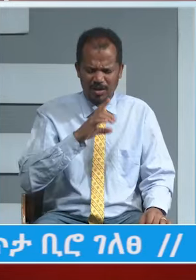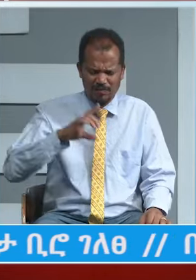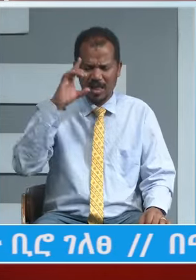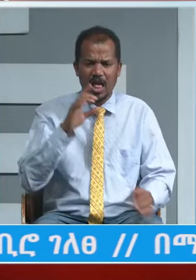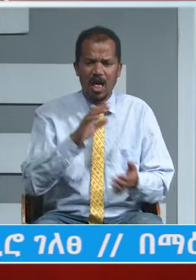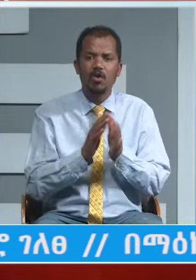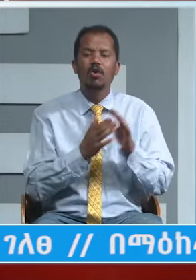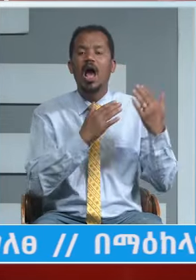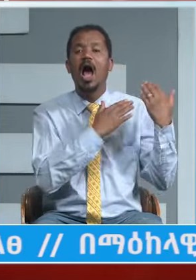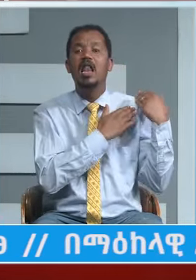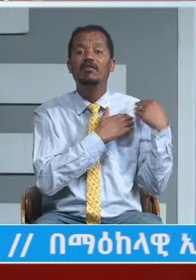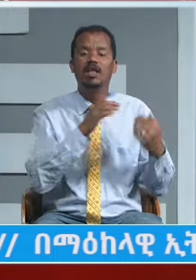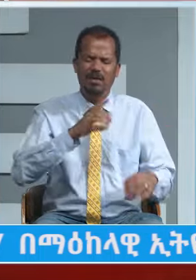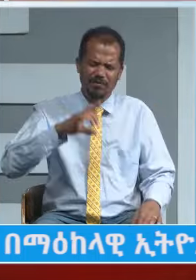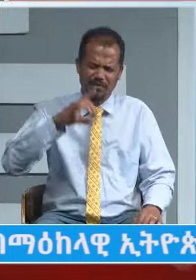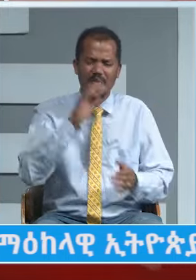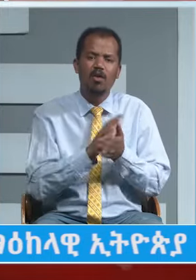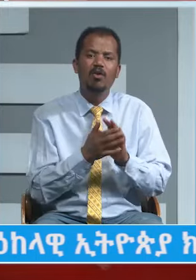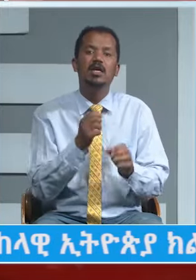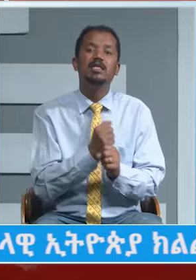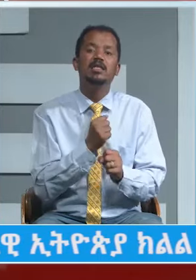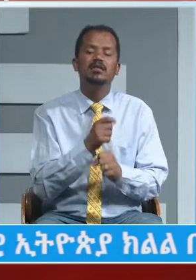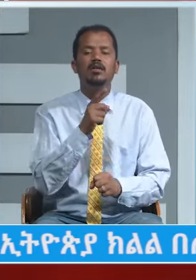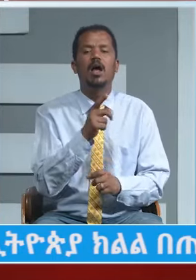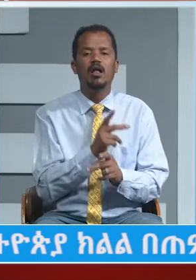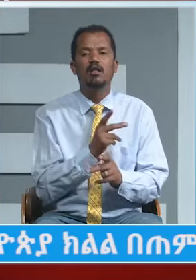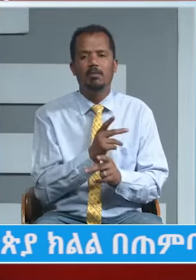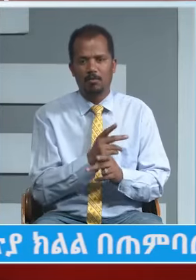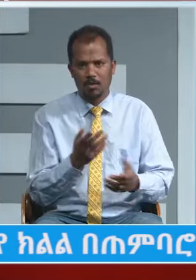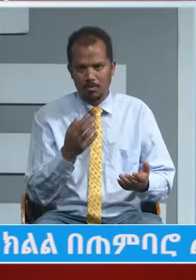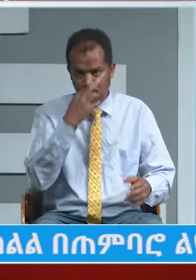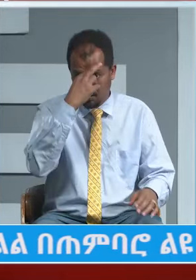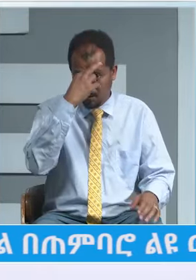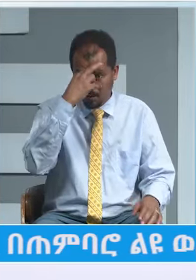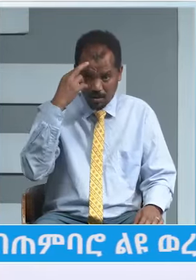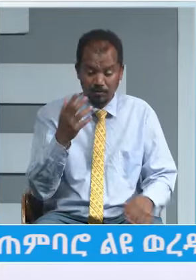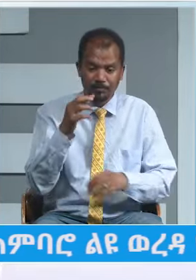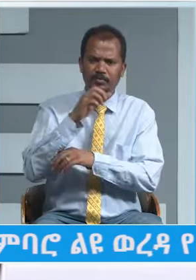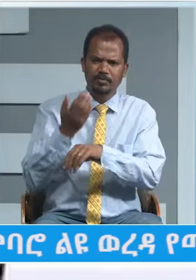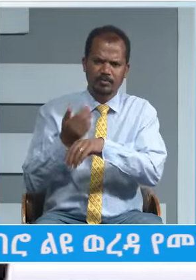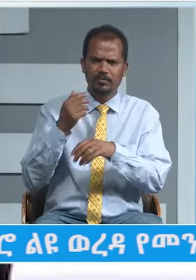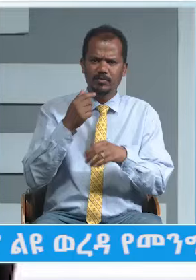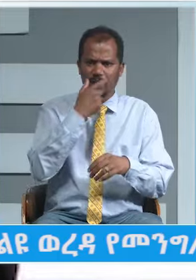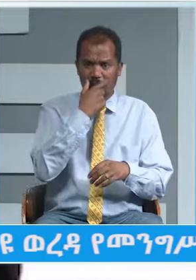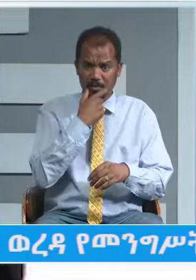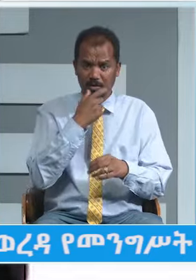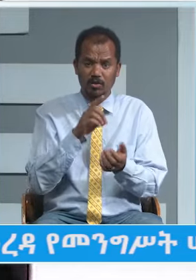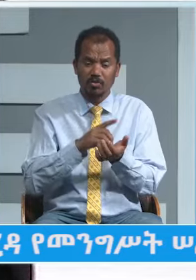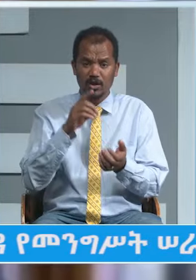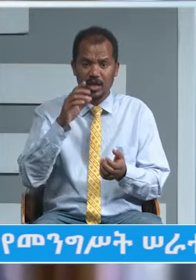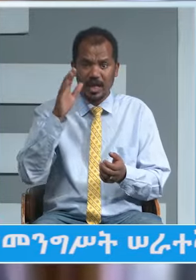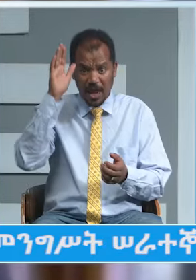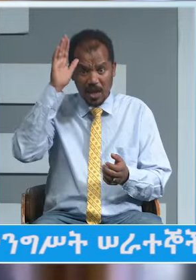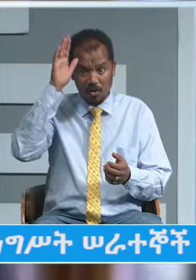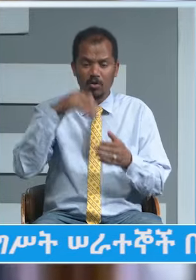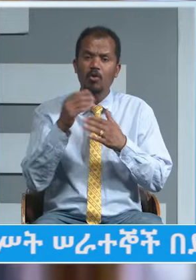ከፍተኛ የሆነ ኃላፊነት ከፍተኛ የሆነ ስራ ይጠበቅባቸዋል። ምክንያቱም ከቀናት በፊት ጠቅላይ ሚኒስትር አብይ አህመድ ዶክተር